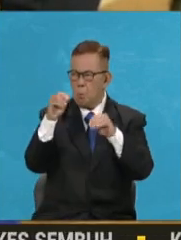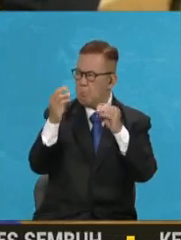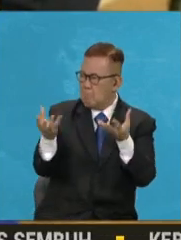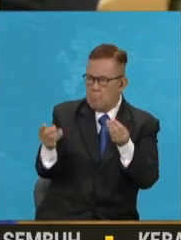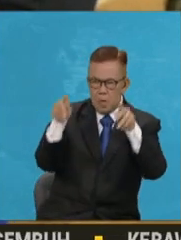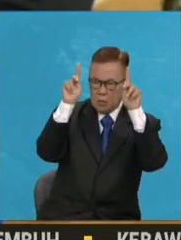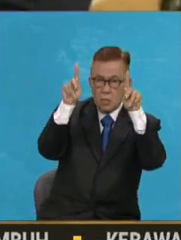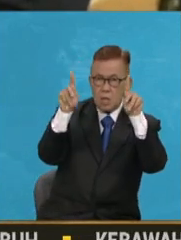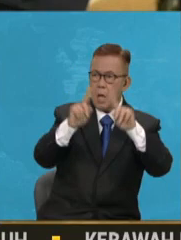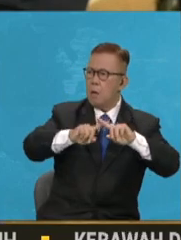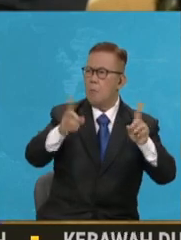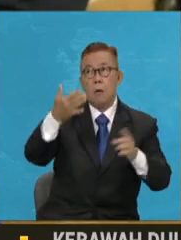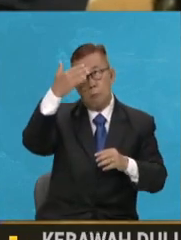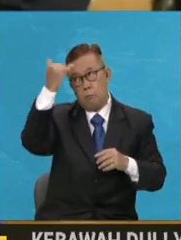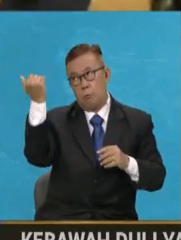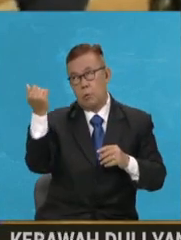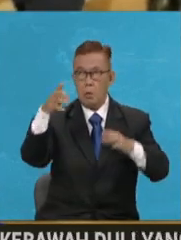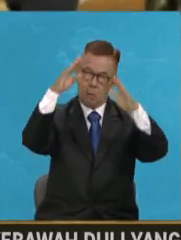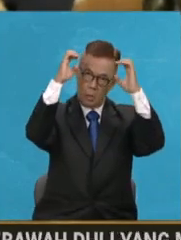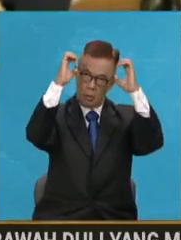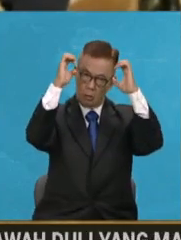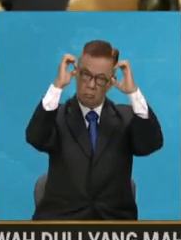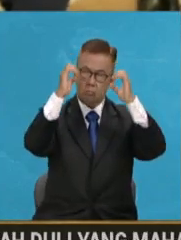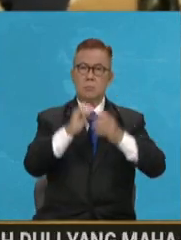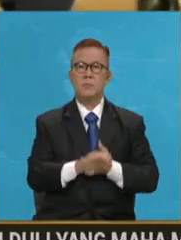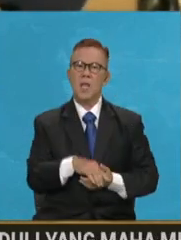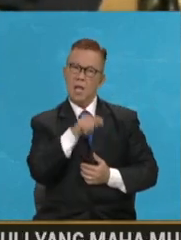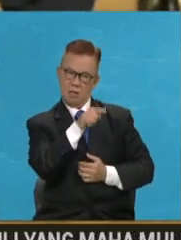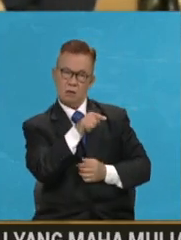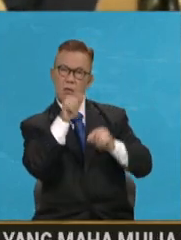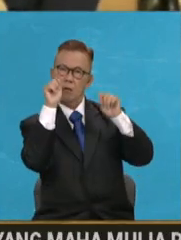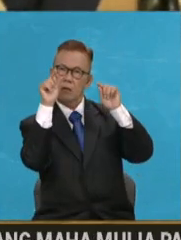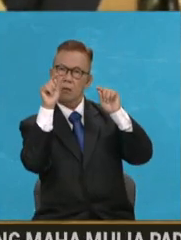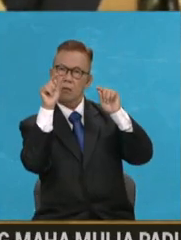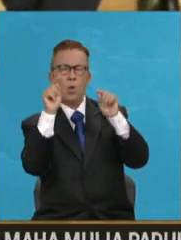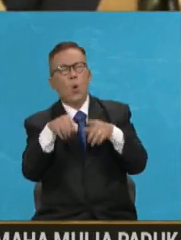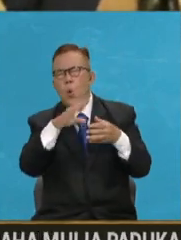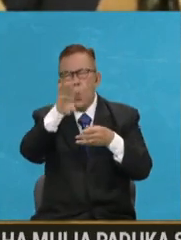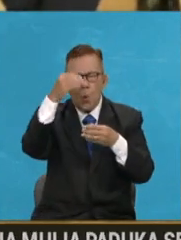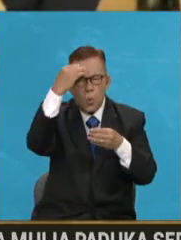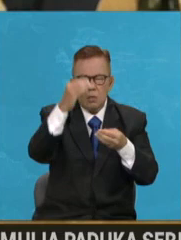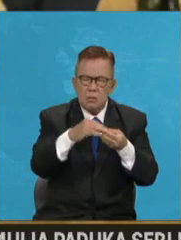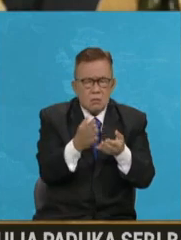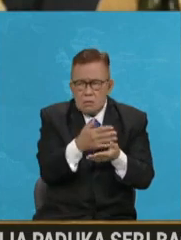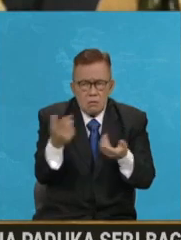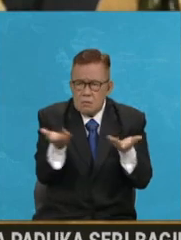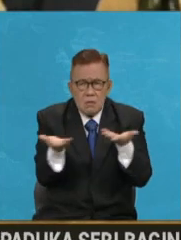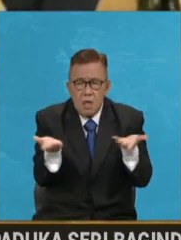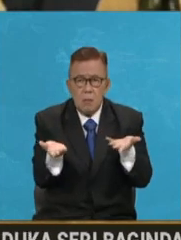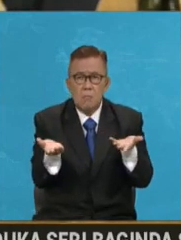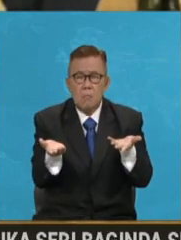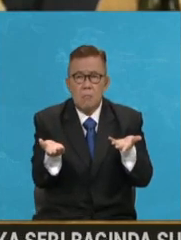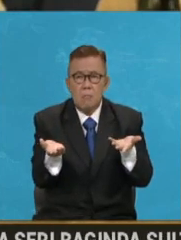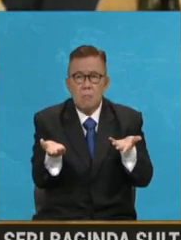tetapi melupakan pendidikan pelajaran itu adalah hanya ilmu ilmu biasa saja sedangkan pendidikan itu adalah plas